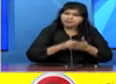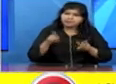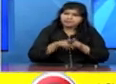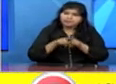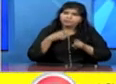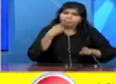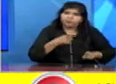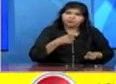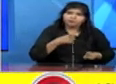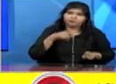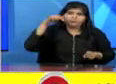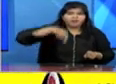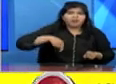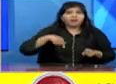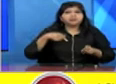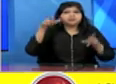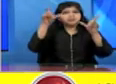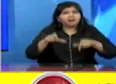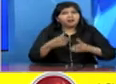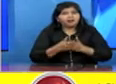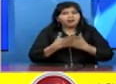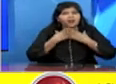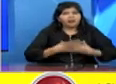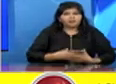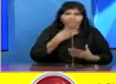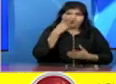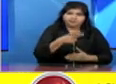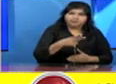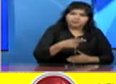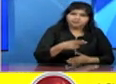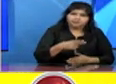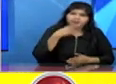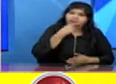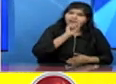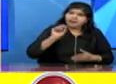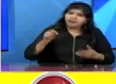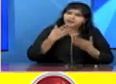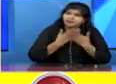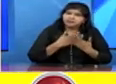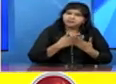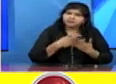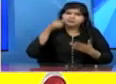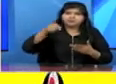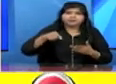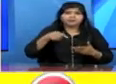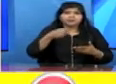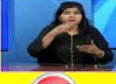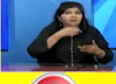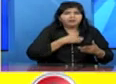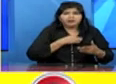कही है और वो आज हमारे डॉक्टरों के जीवन में हम देख रहे हैं। आचार्य चरक ने कहा है, न